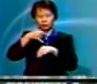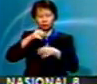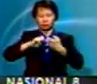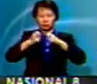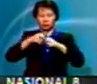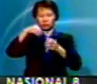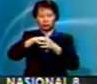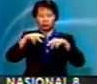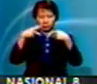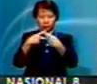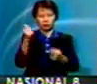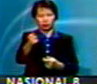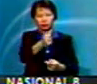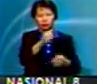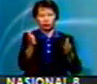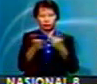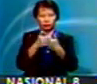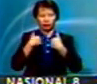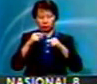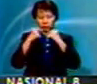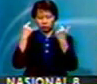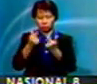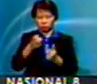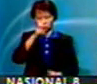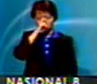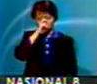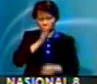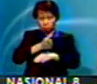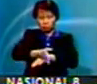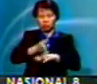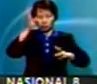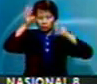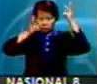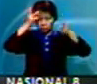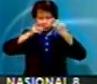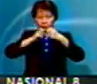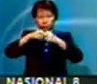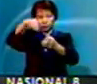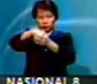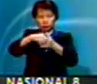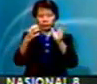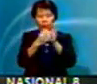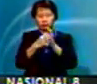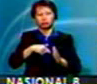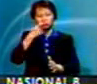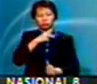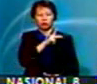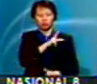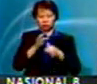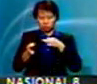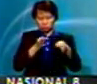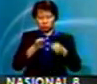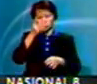krisis dalam parti itu sendiri sehingga wujud kumpulan ekstrim. Kebimbangan krisis dalaman PAS turut diakui ketua